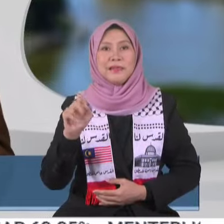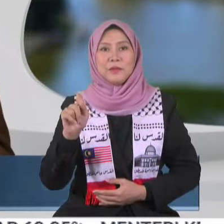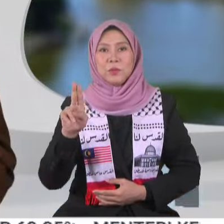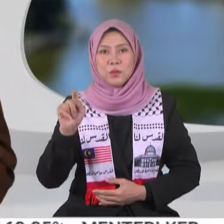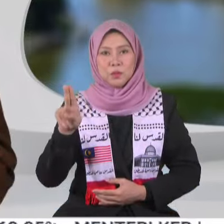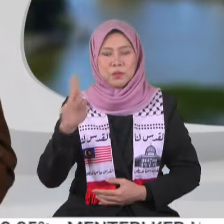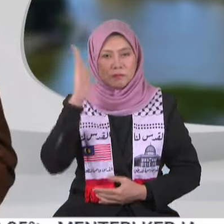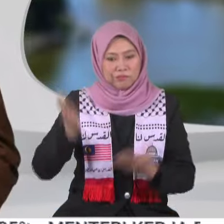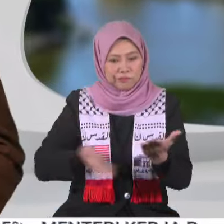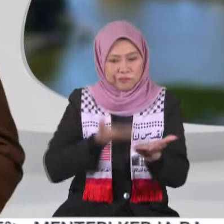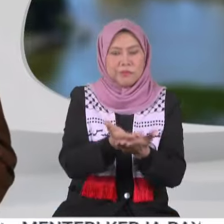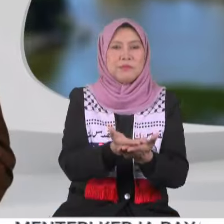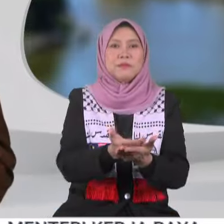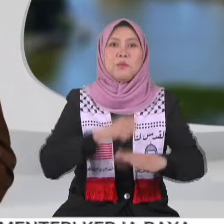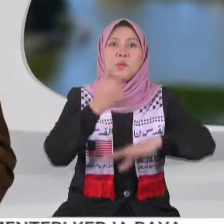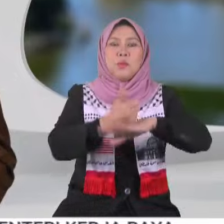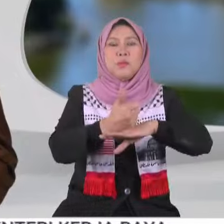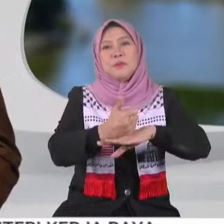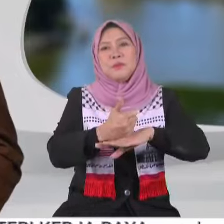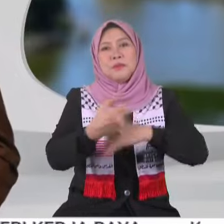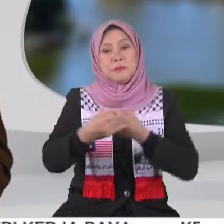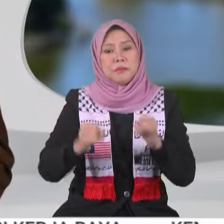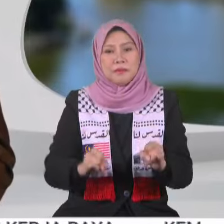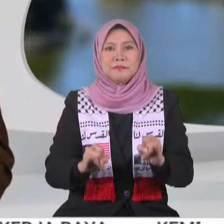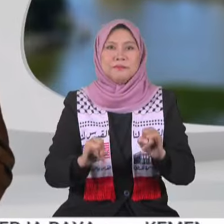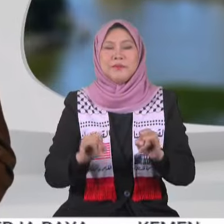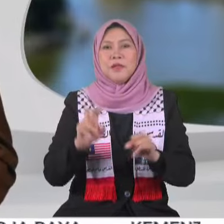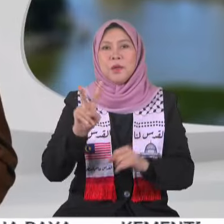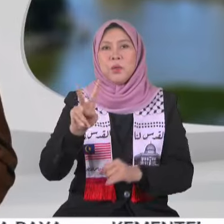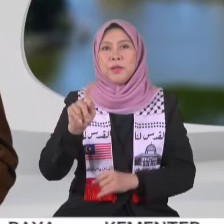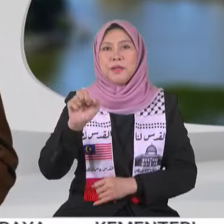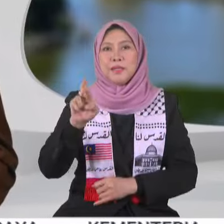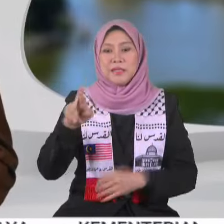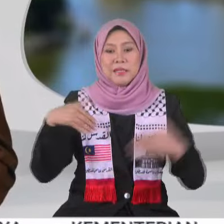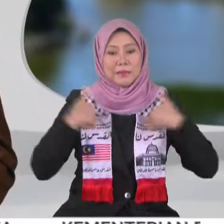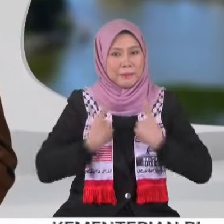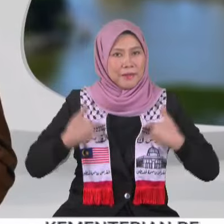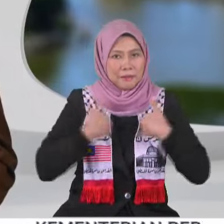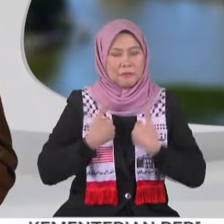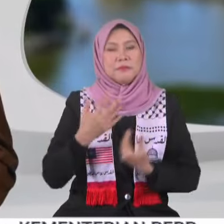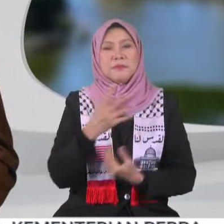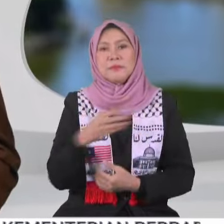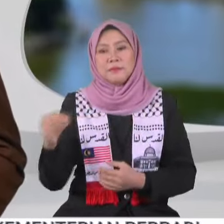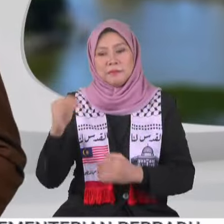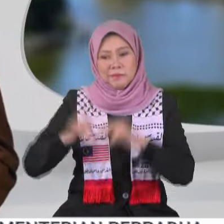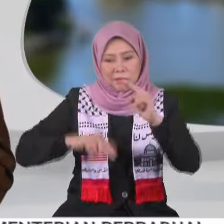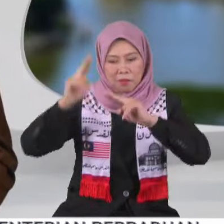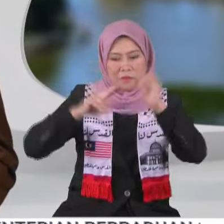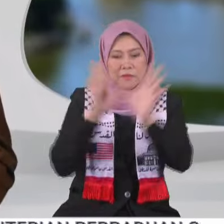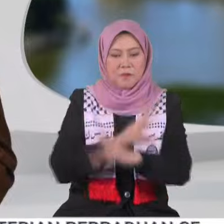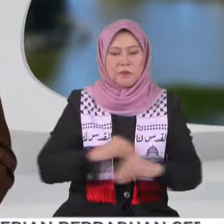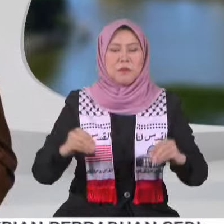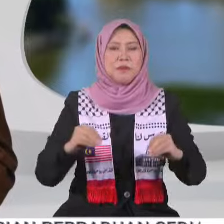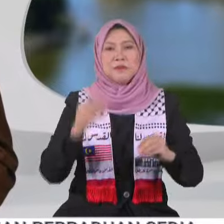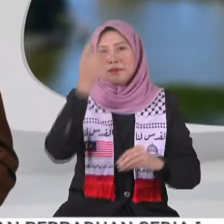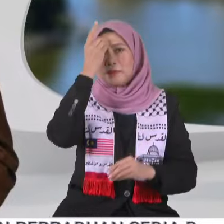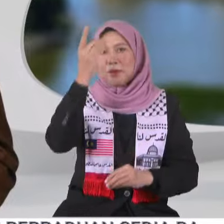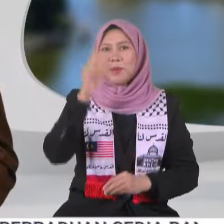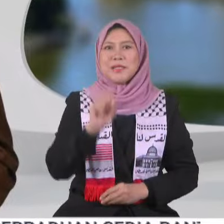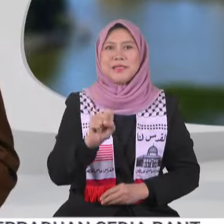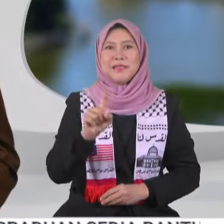menubuhkan Fakulti Perkhidmatan Veterinar dan Sains Haiwan. Menteri Industri Makanan, Komuniti dan Pembangunan Wilayah Sarawak, Dato' Sri